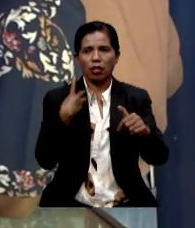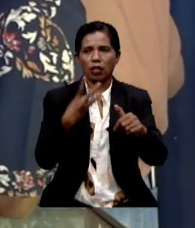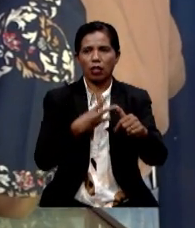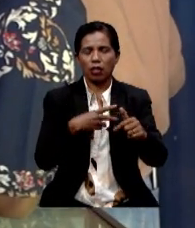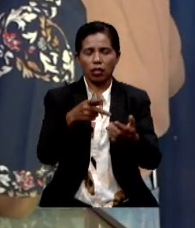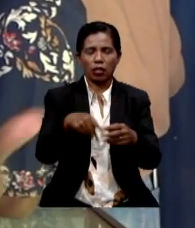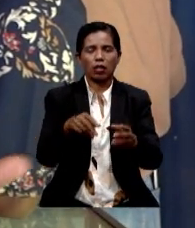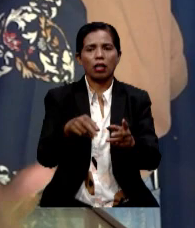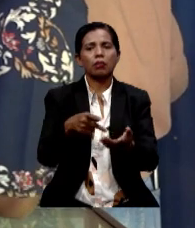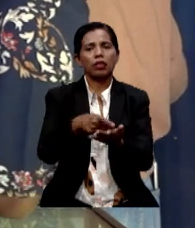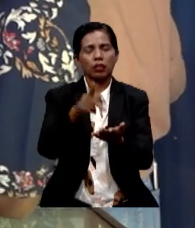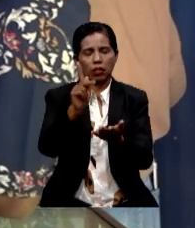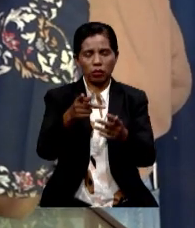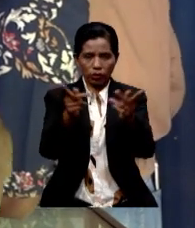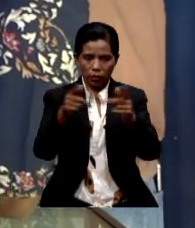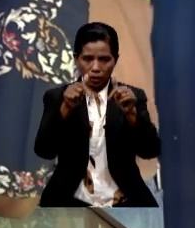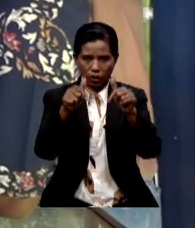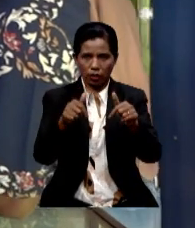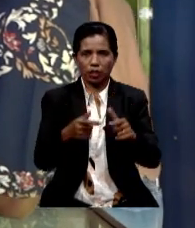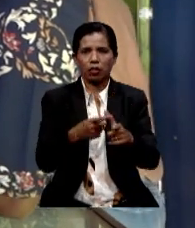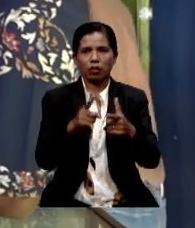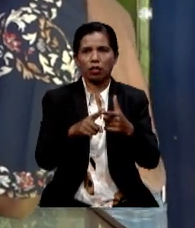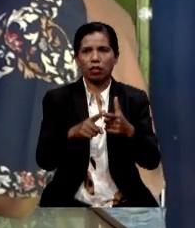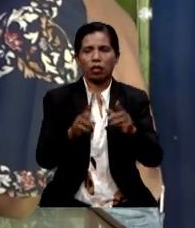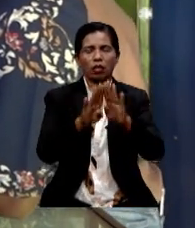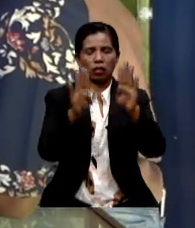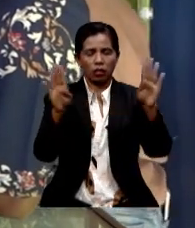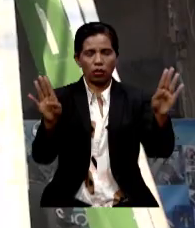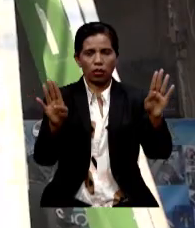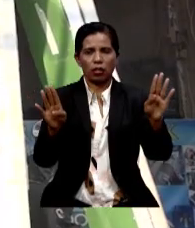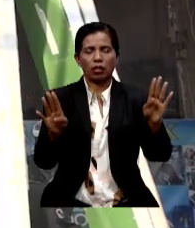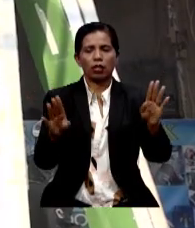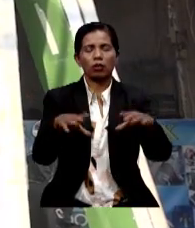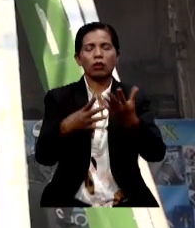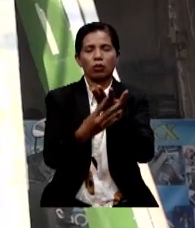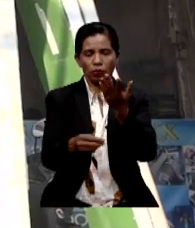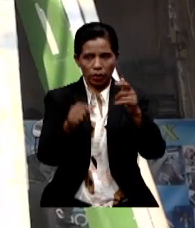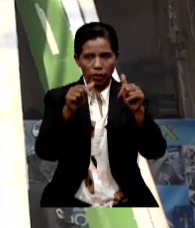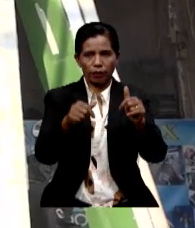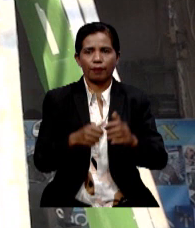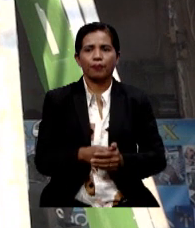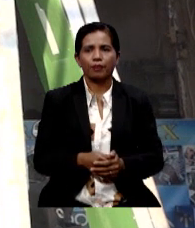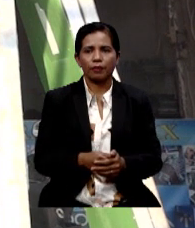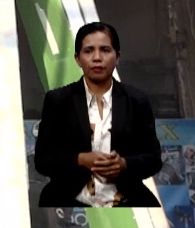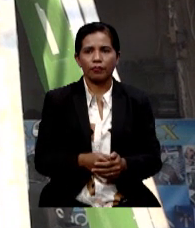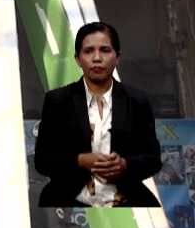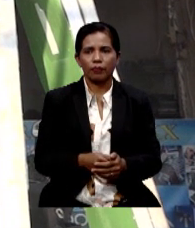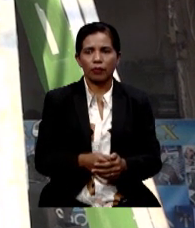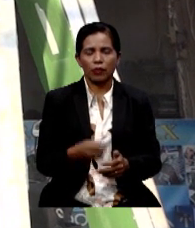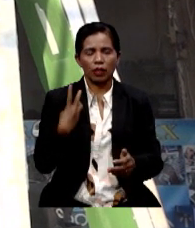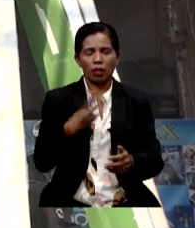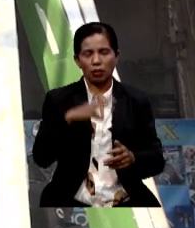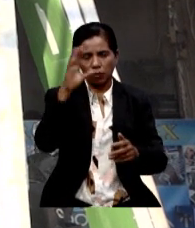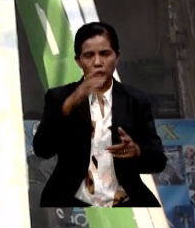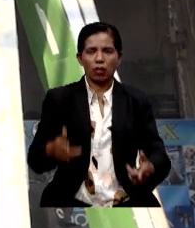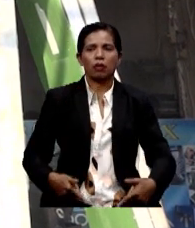aluga Fatin ni nama, buka Fatin kami hitam, pois kami melokem ni rentali ni. Ini kami asa buka Morris.